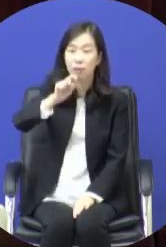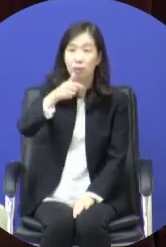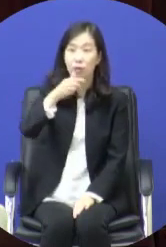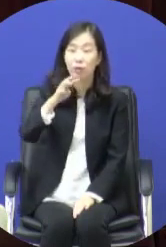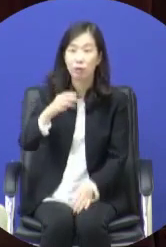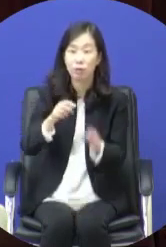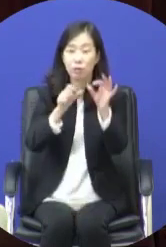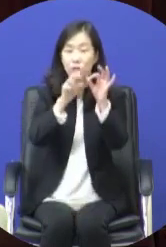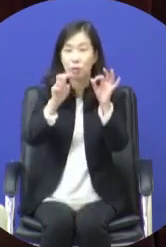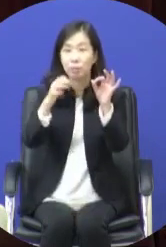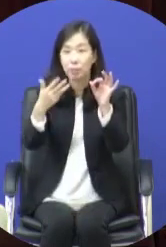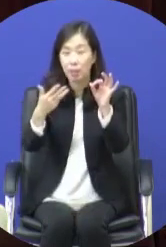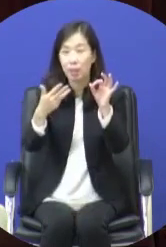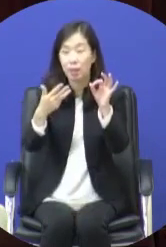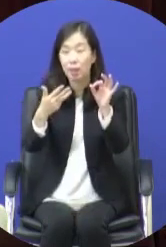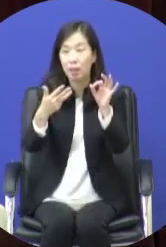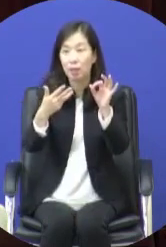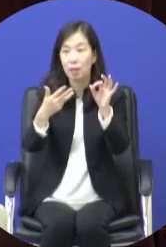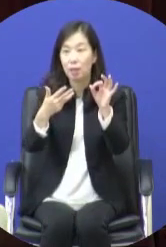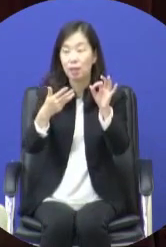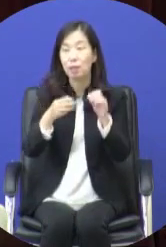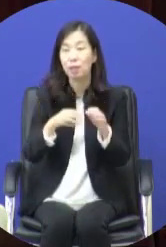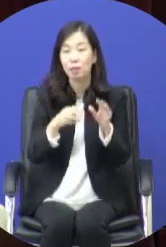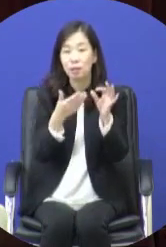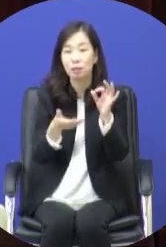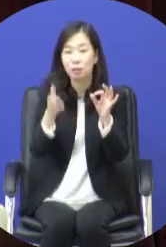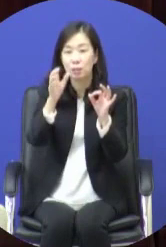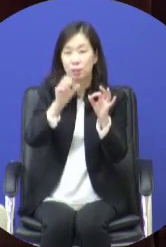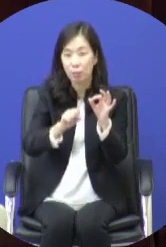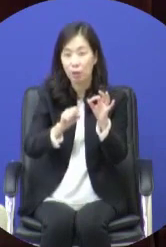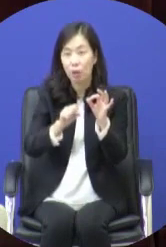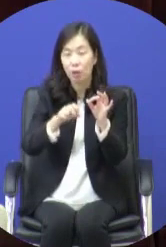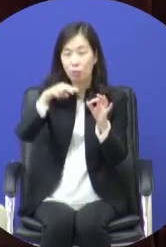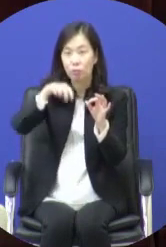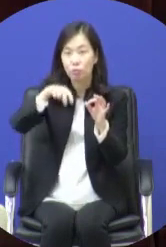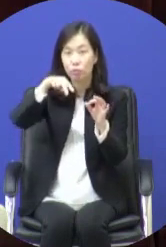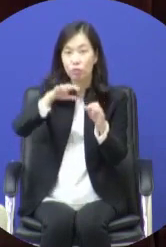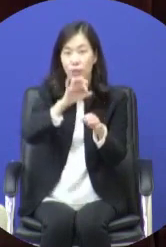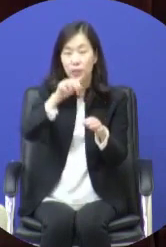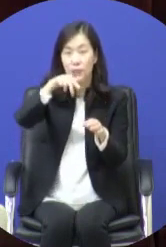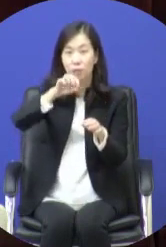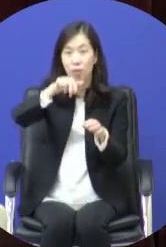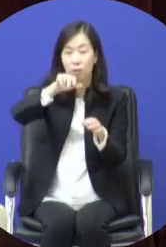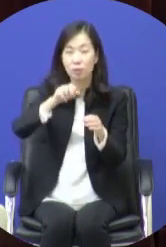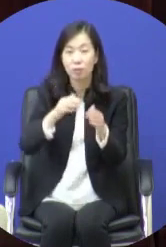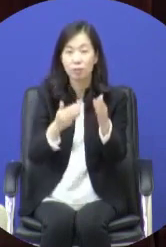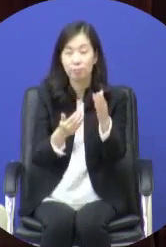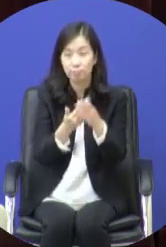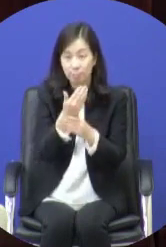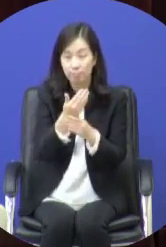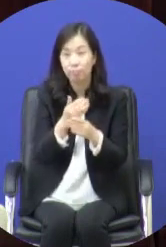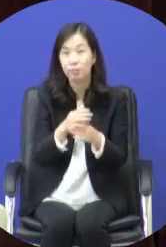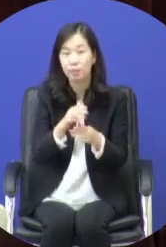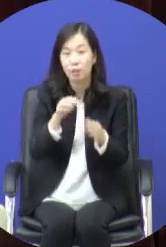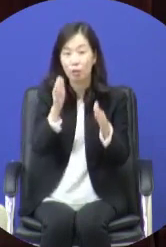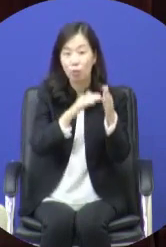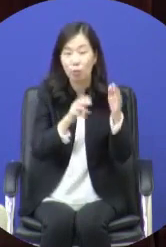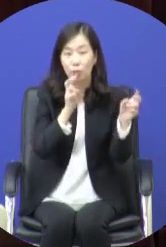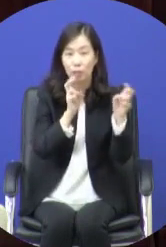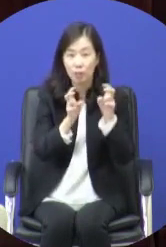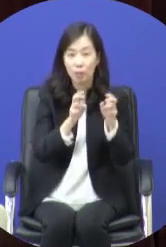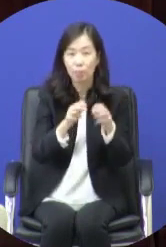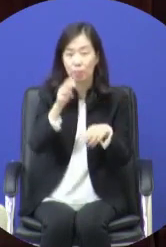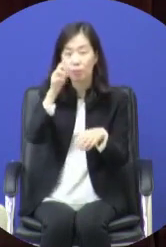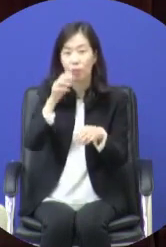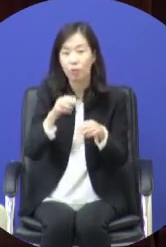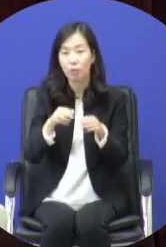28일자 단독 10억 원 수수 이정근발 친문 게이트 공기업 지자체